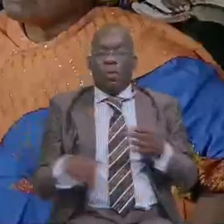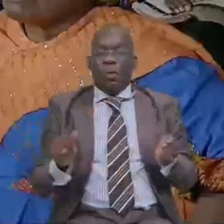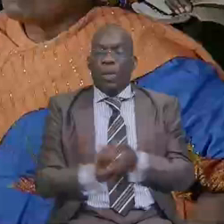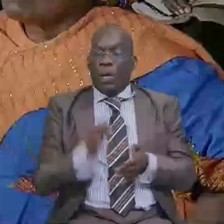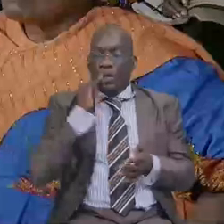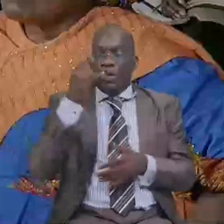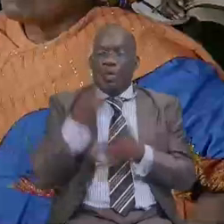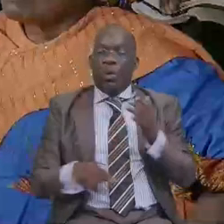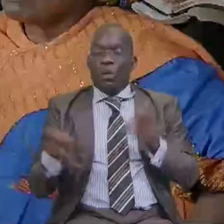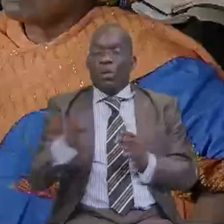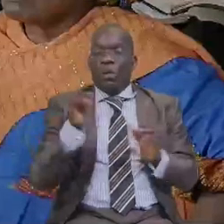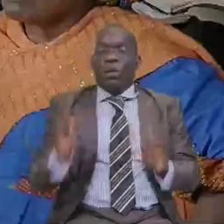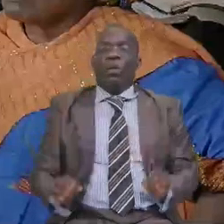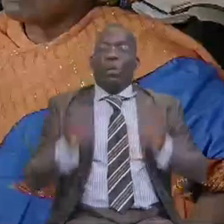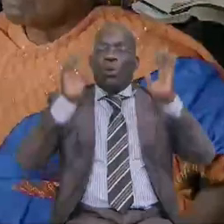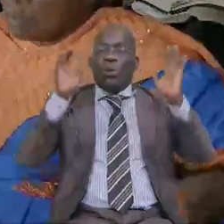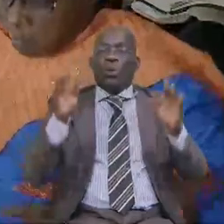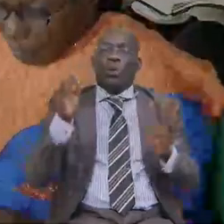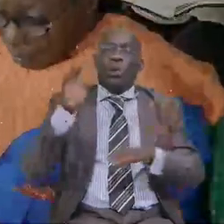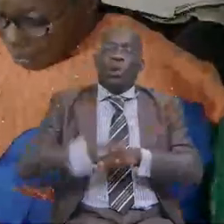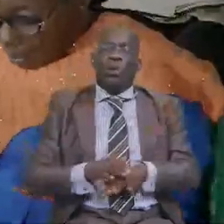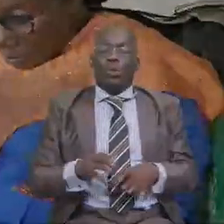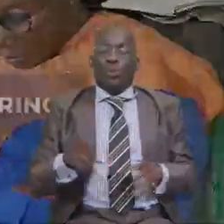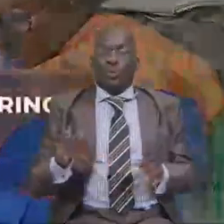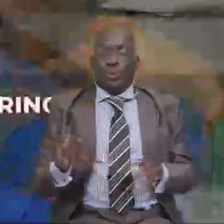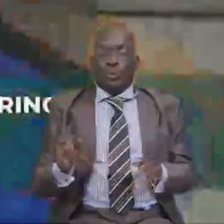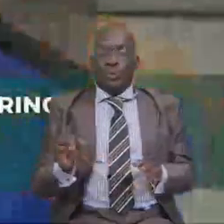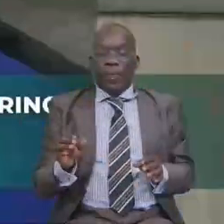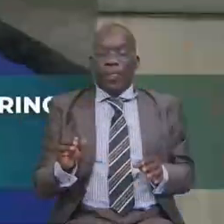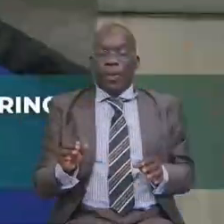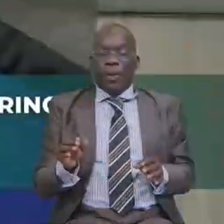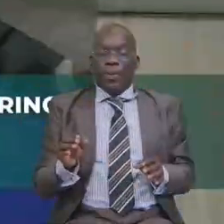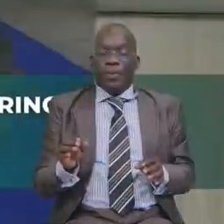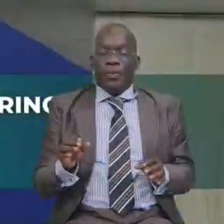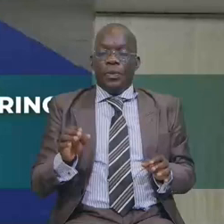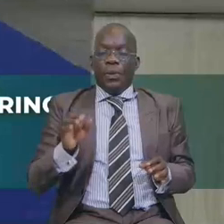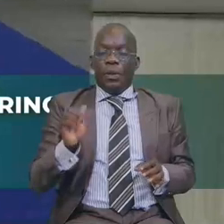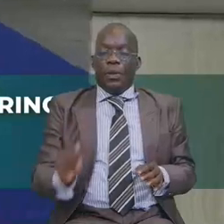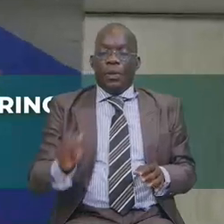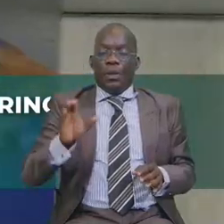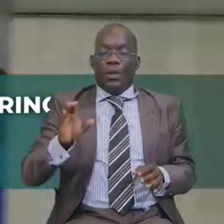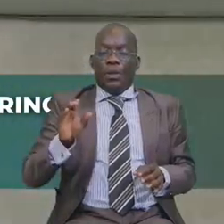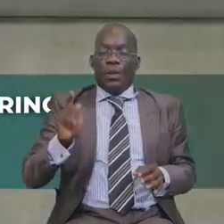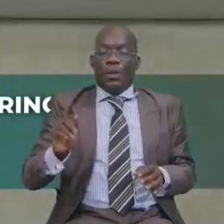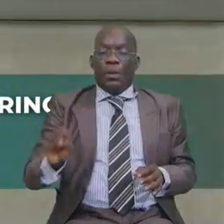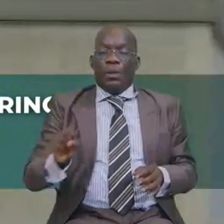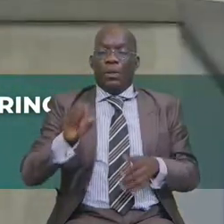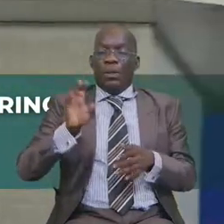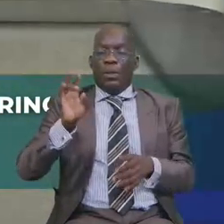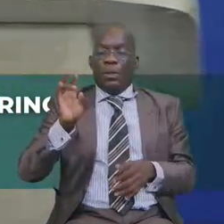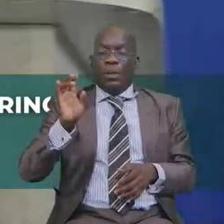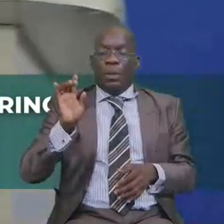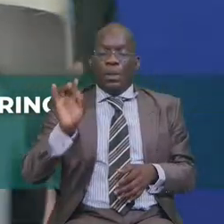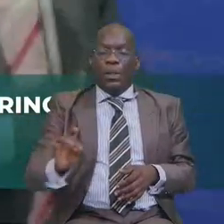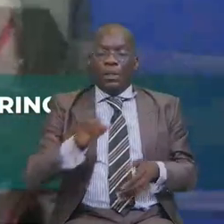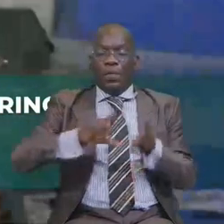se concentrent. En acte 8, verset 4. Acte 8, verset 4. Acte